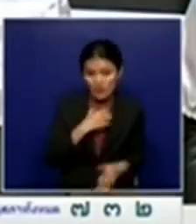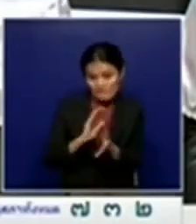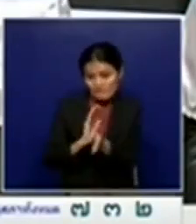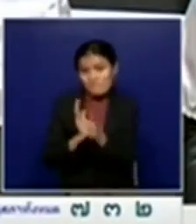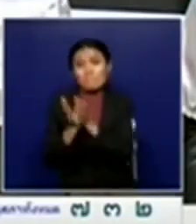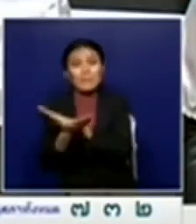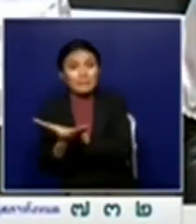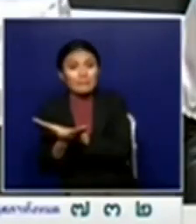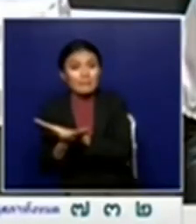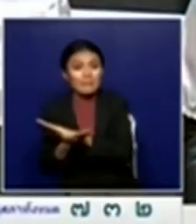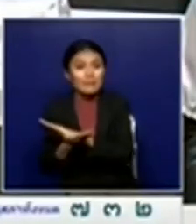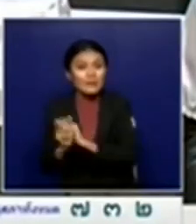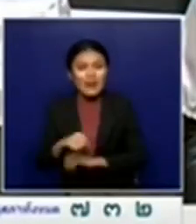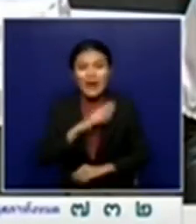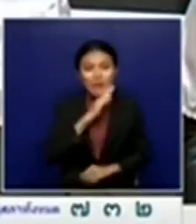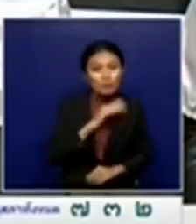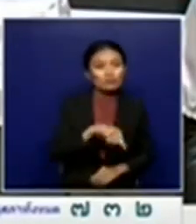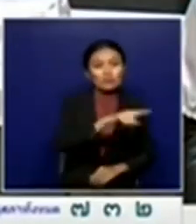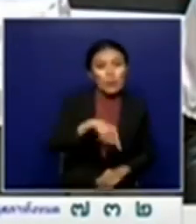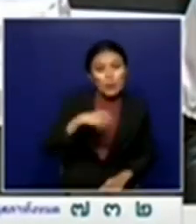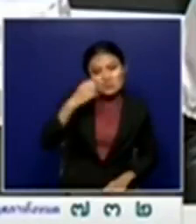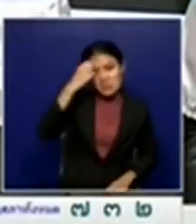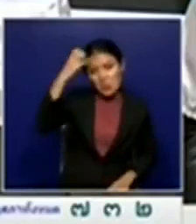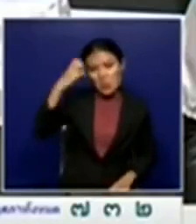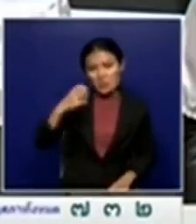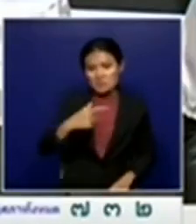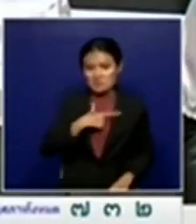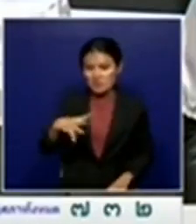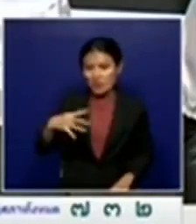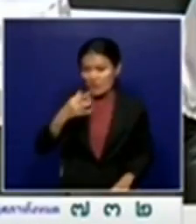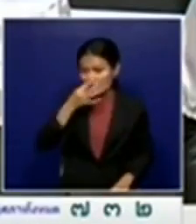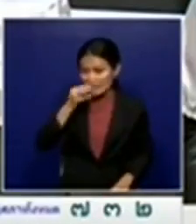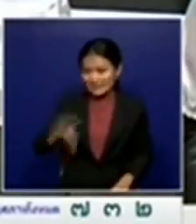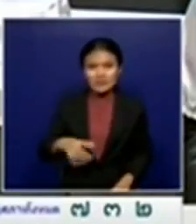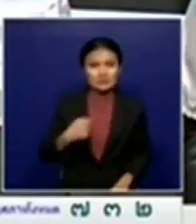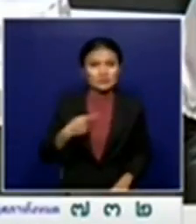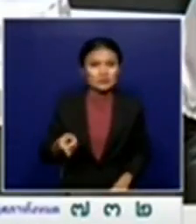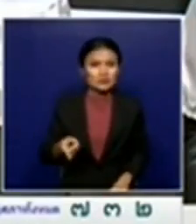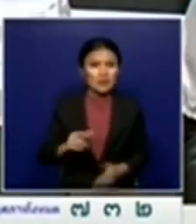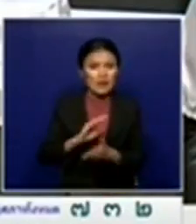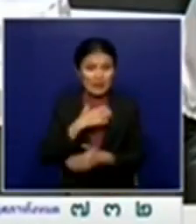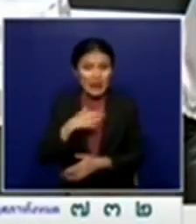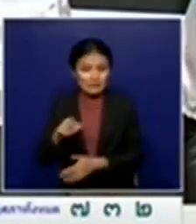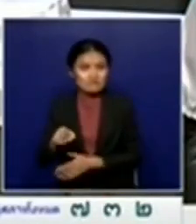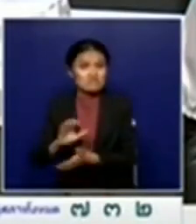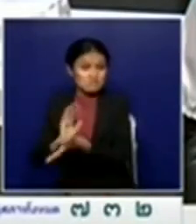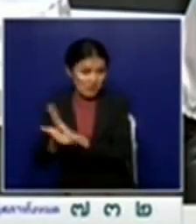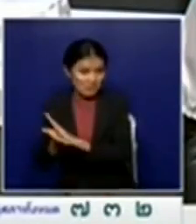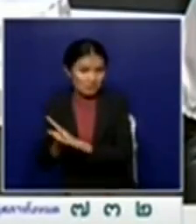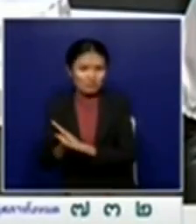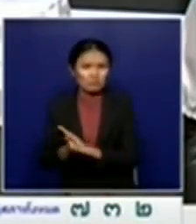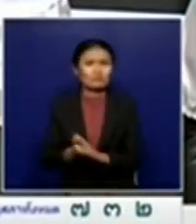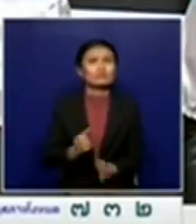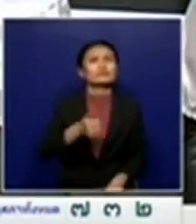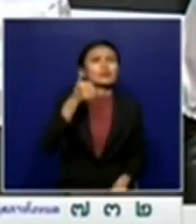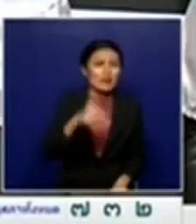ยความเกลียดความโกรธแค้นความชิงชังนะครับท่านทำไม่ได้หรอกครับการไปรูปสิ่งใดสิ่งหนึ่งต้องเ